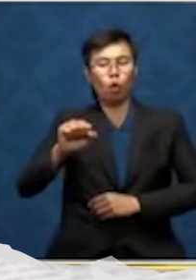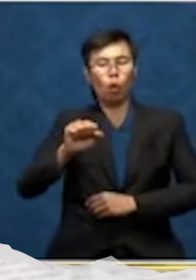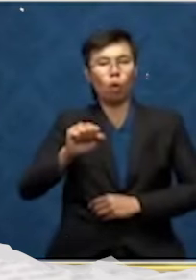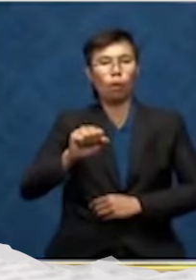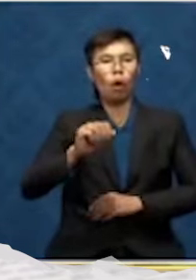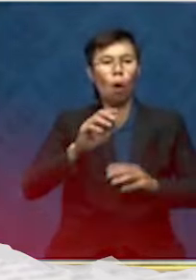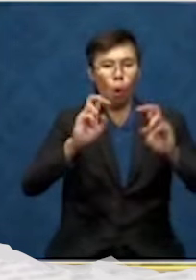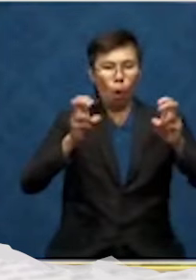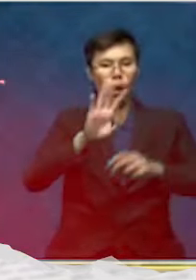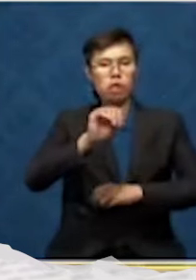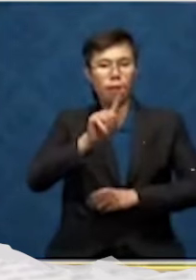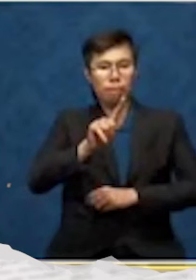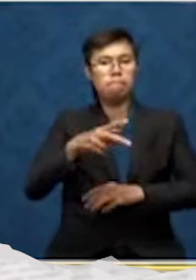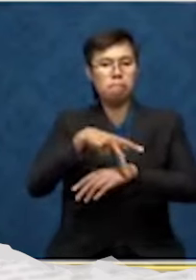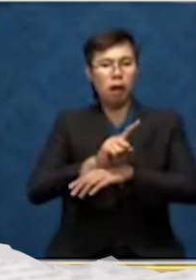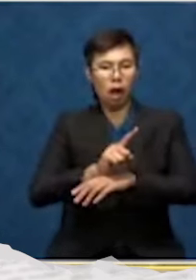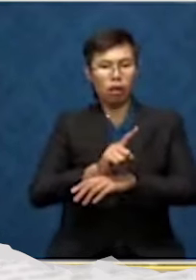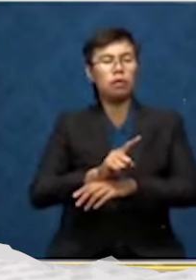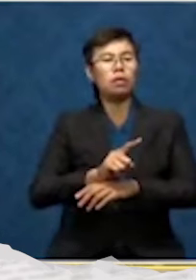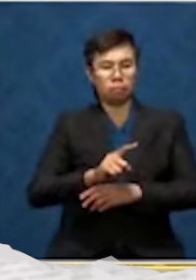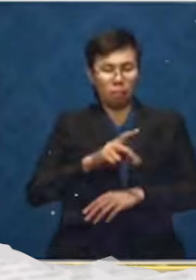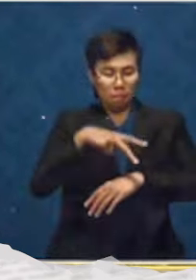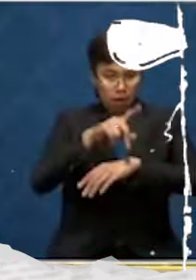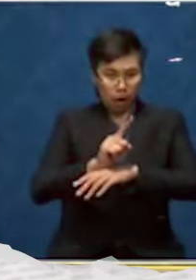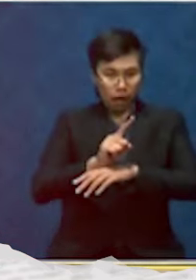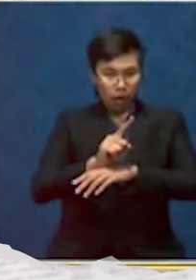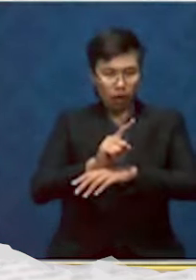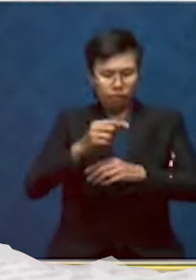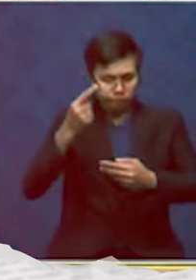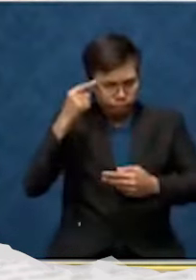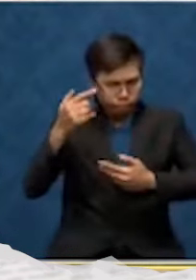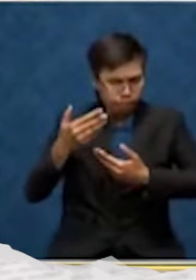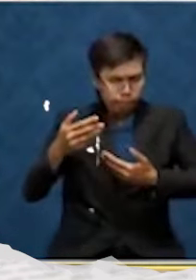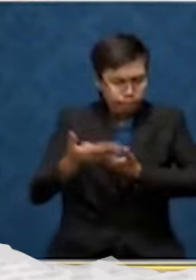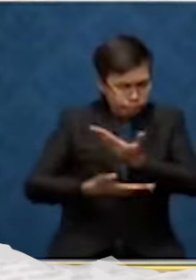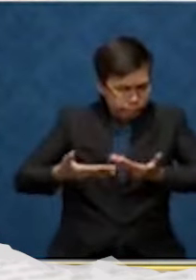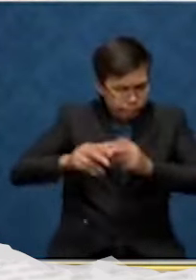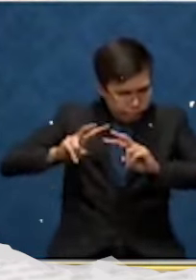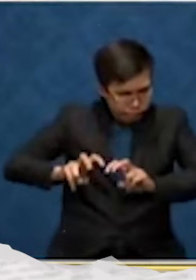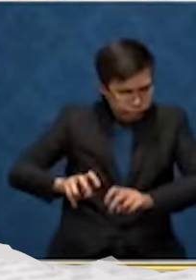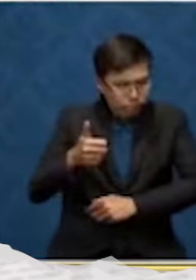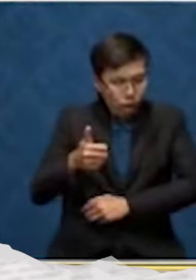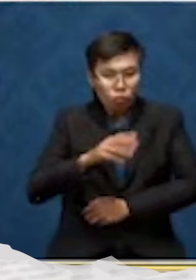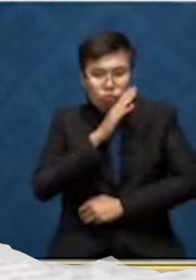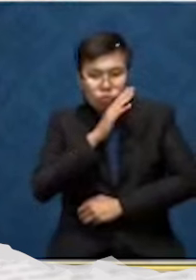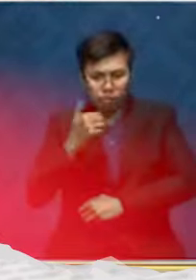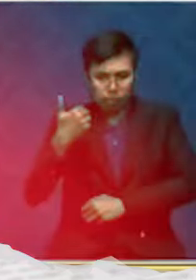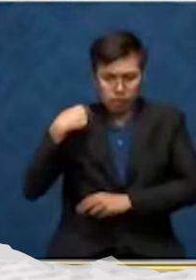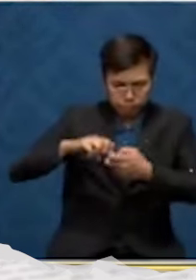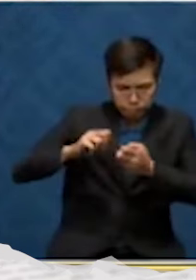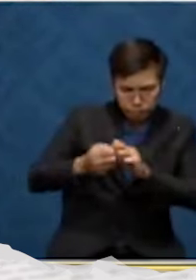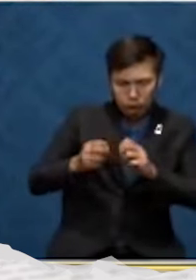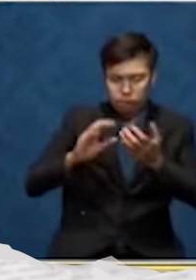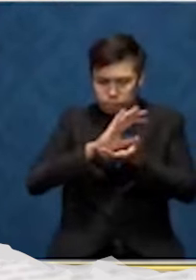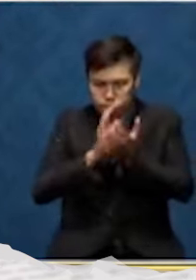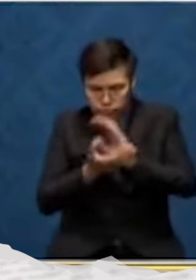าประธานสภาอาจจะสามารถพิจารณาต่อได้หากมีสถานการณ์ที่เปลี่ยนแปลงไปครับฉะนั้นผมขออนุญาตโดยสรุปนะ